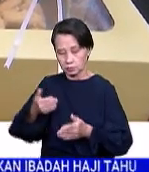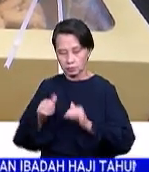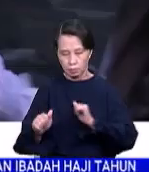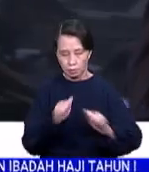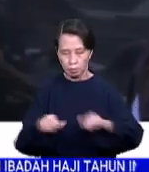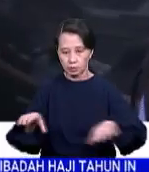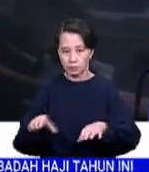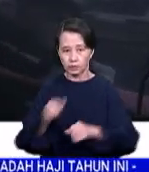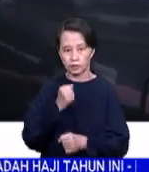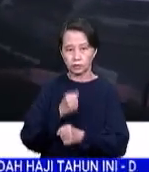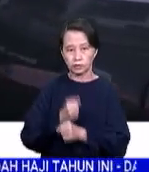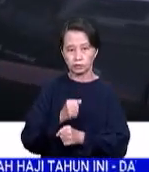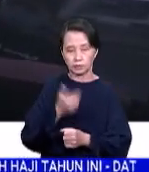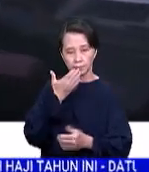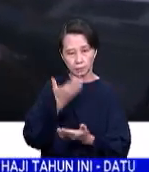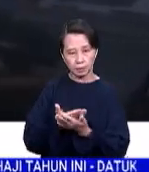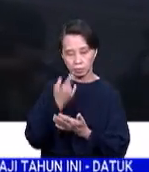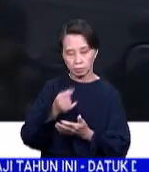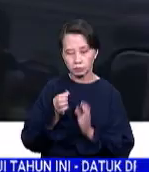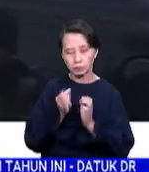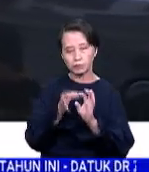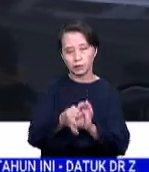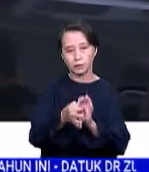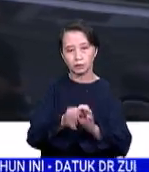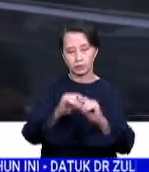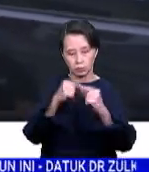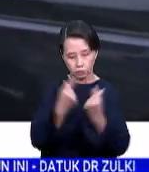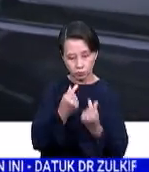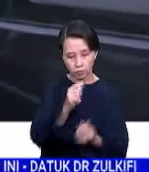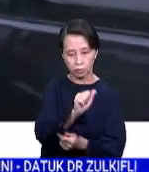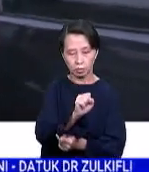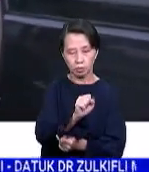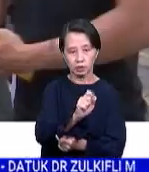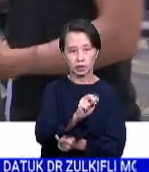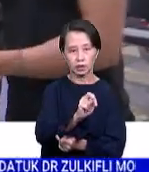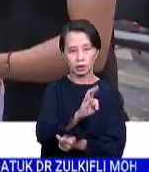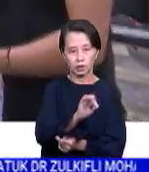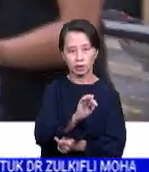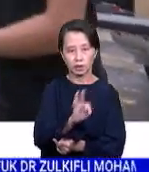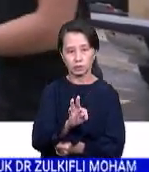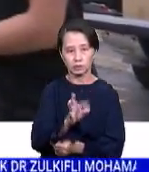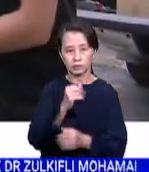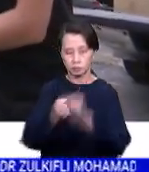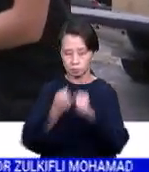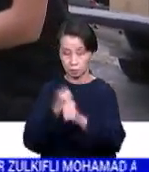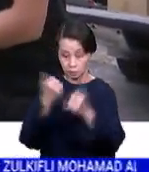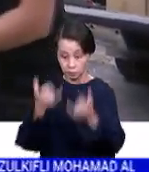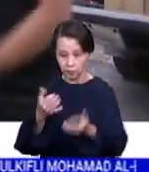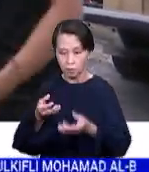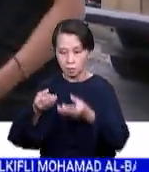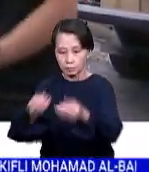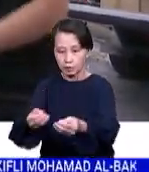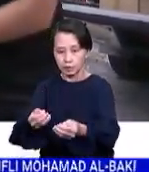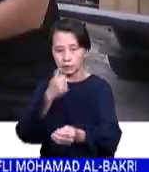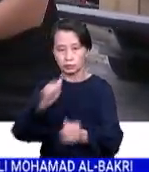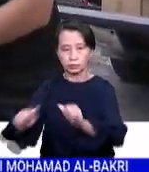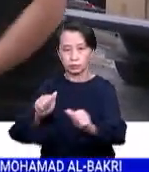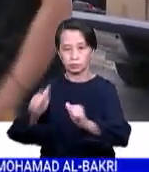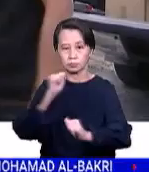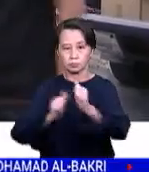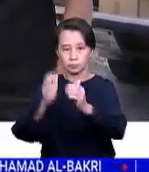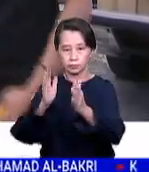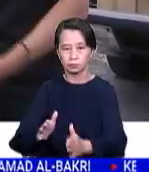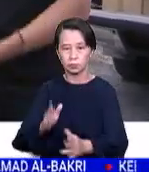aktif melakukan kerja amal dalam membantu golongan asnaf dan tahun ini buat pertama kalinya melibatkan sumbangan kepada penggiat